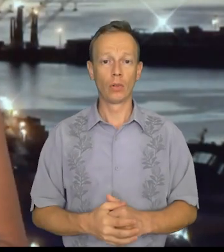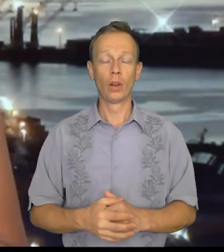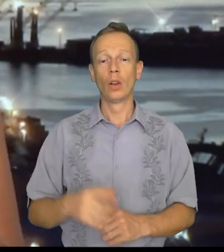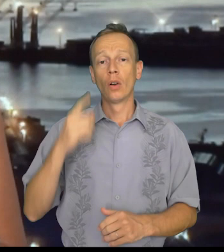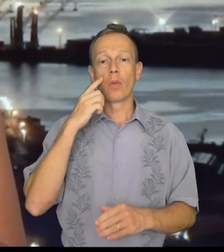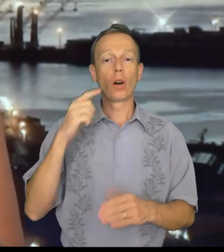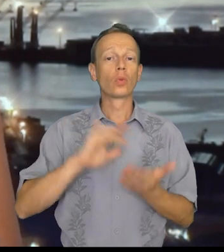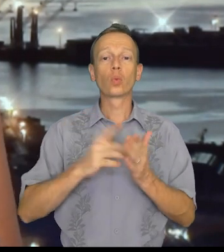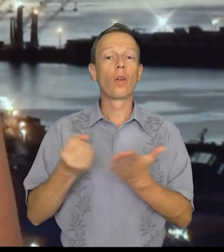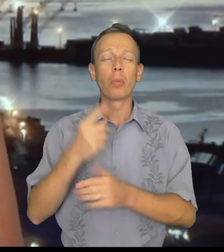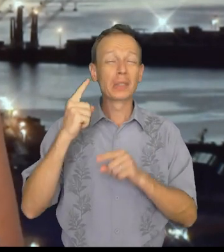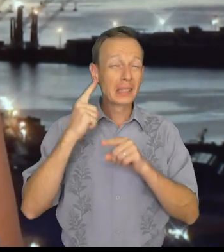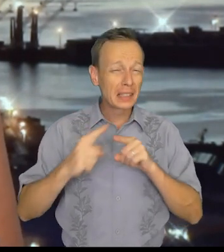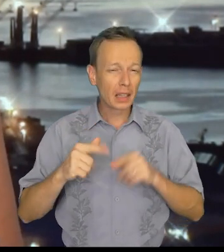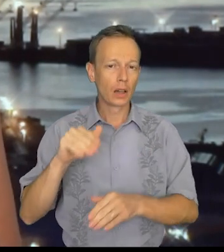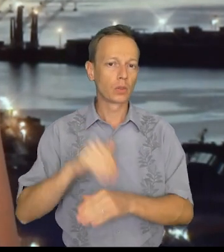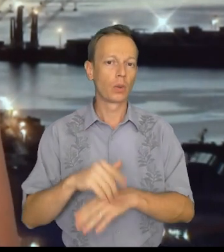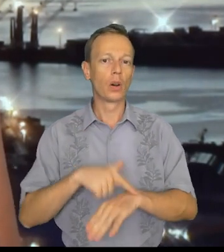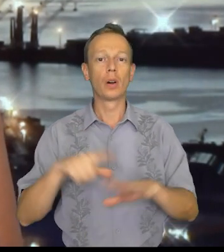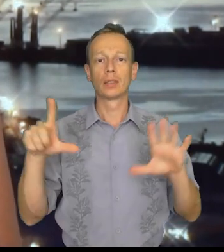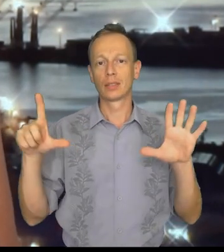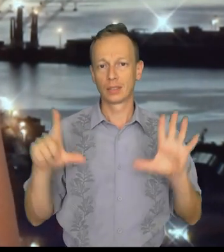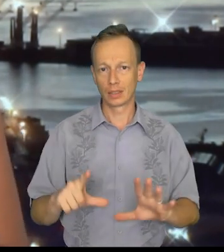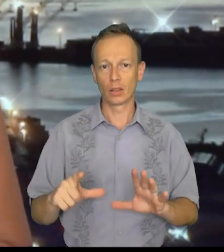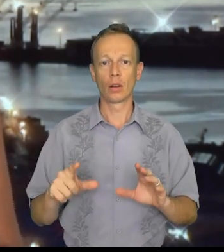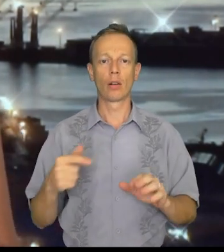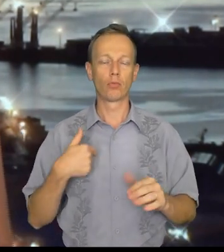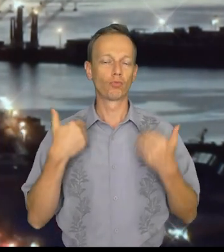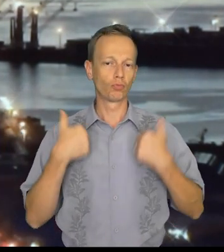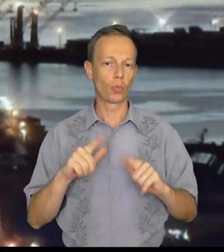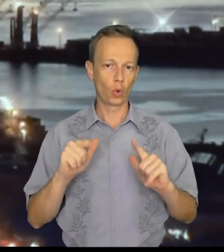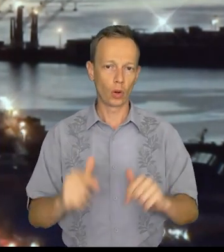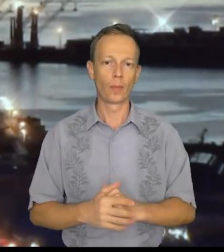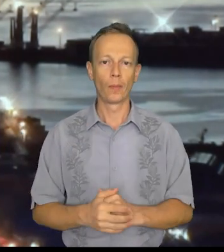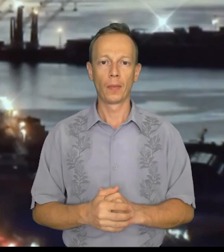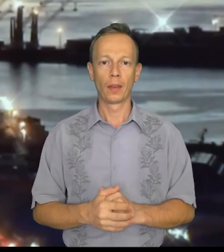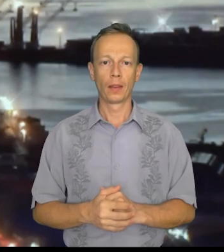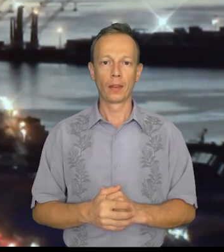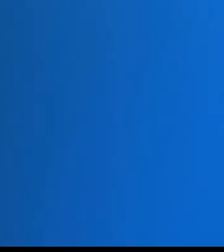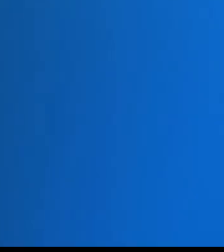ces informations seront développées ce soir à partir de 19h et j'aurai le plaisir de vous retrouver ce soir.